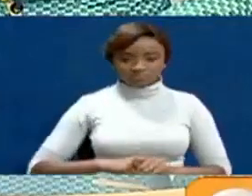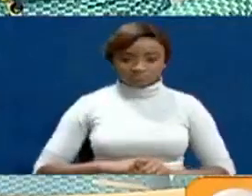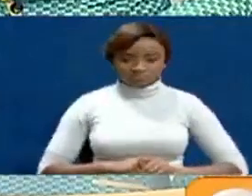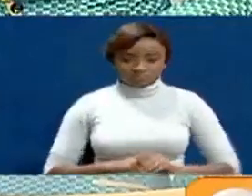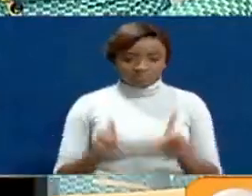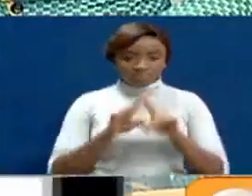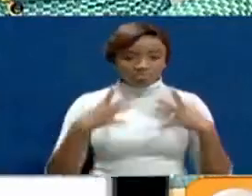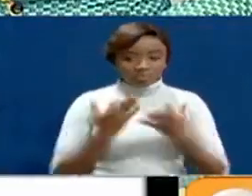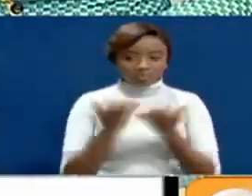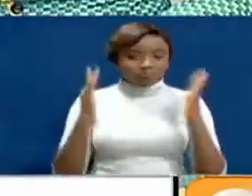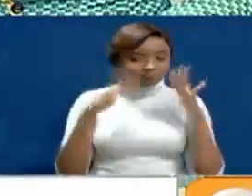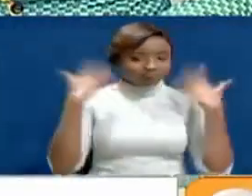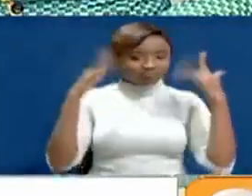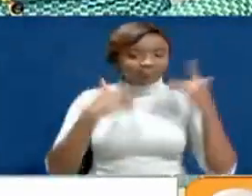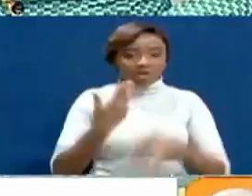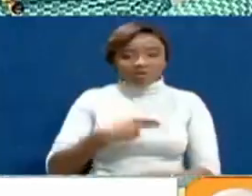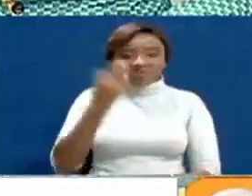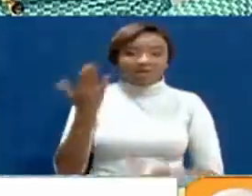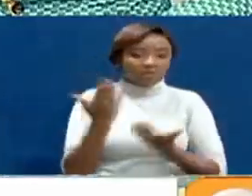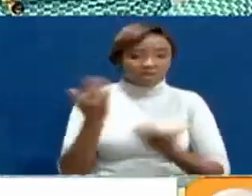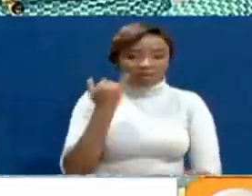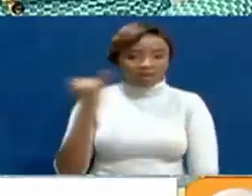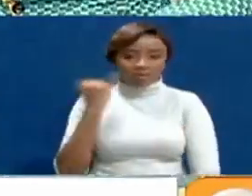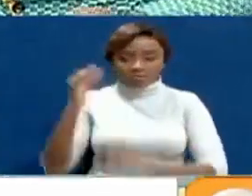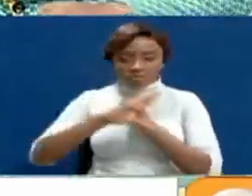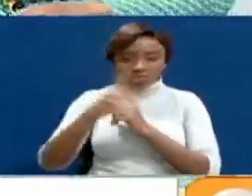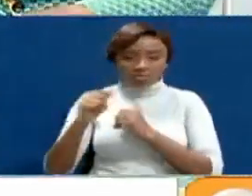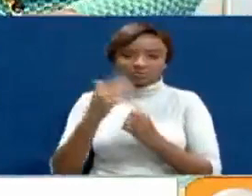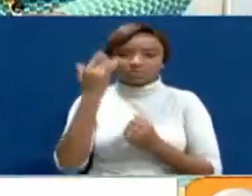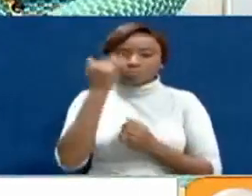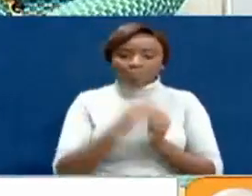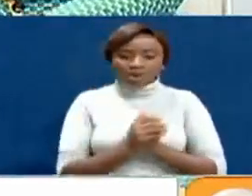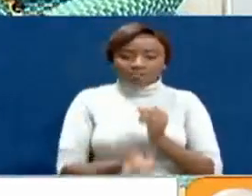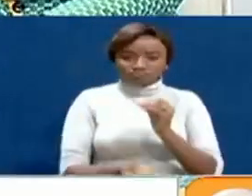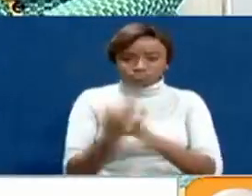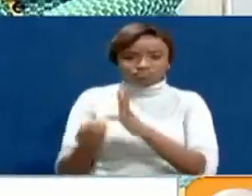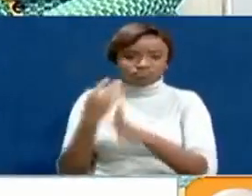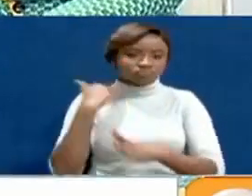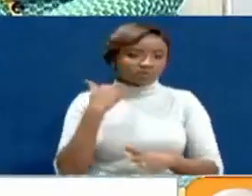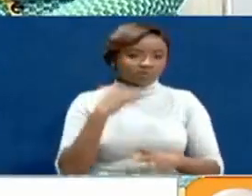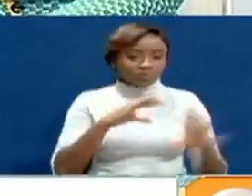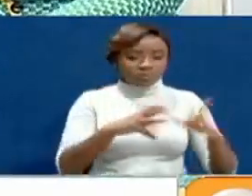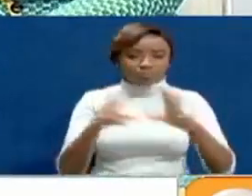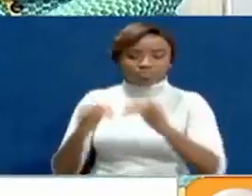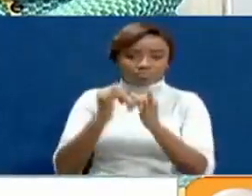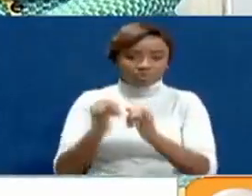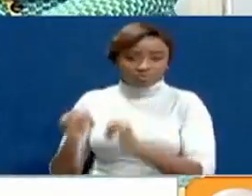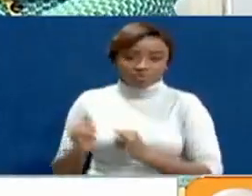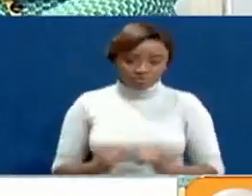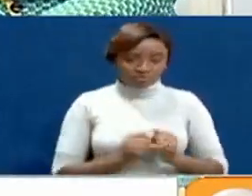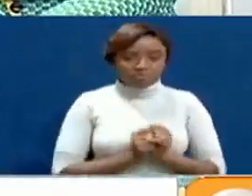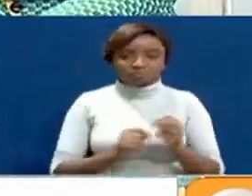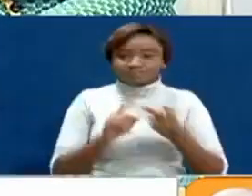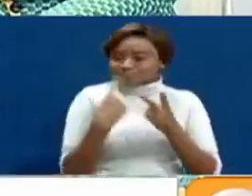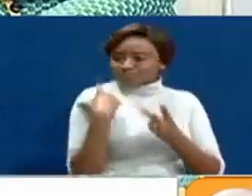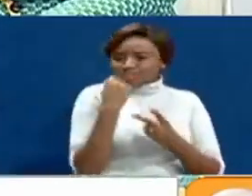Na hofu imeibuka upya katika maeneo kadhaa ya kaunti ya Nakuru kufuatia kuibuka upya kwa magenge ya wahalifu katika eneo hilo. Mzozo wa magenge katika siku